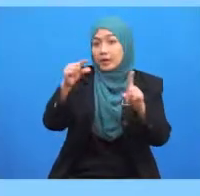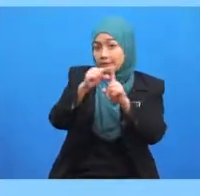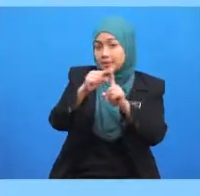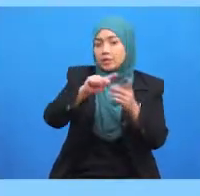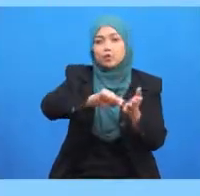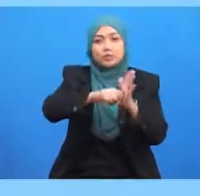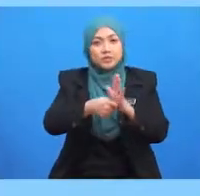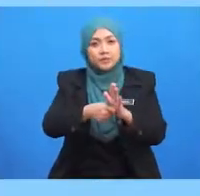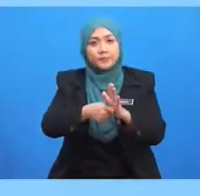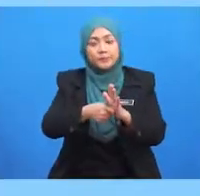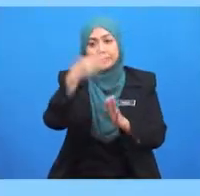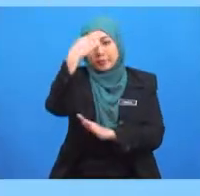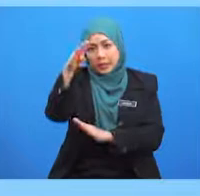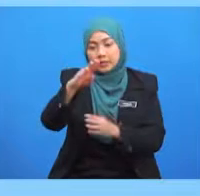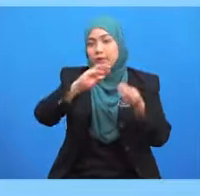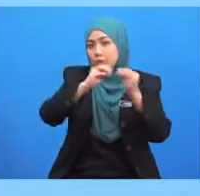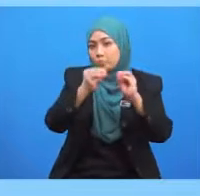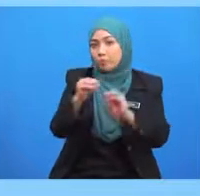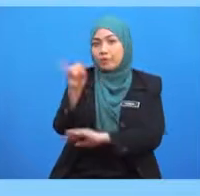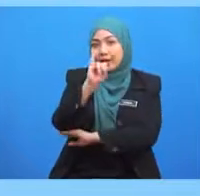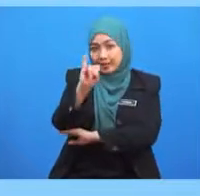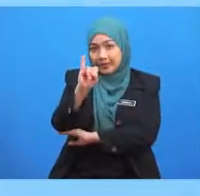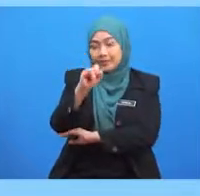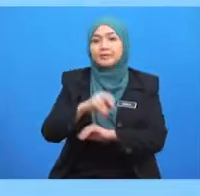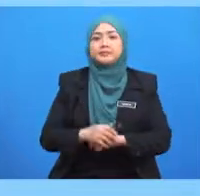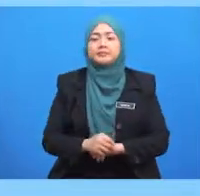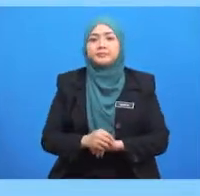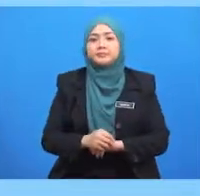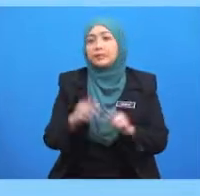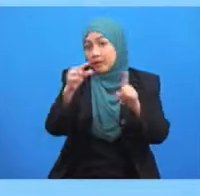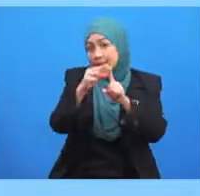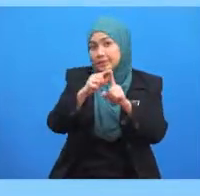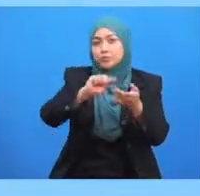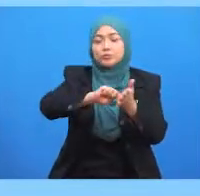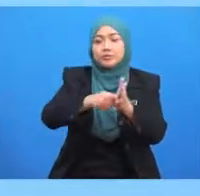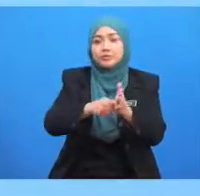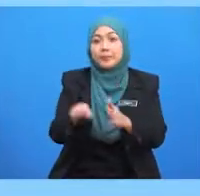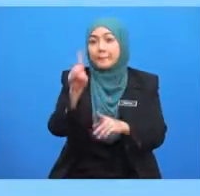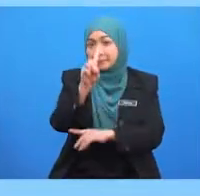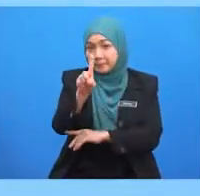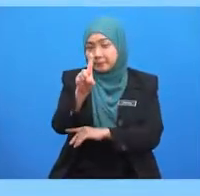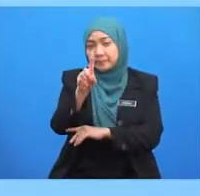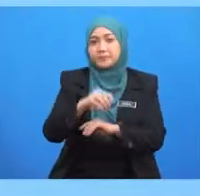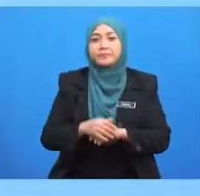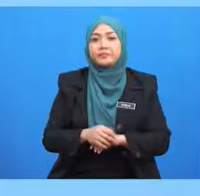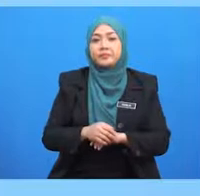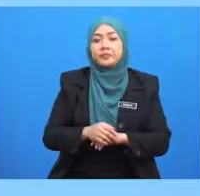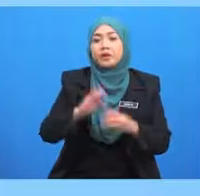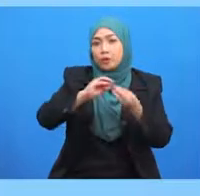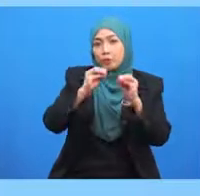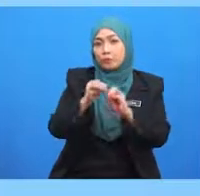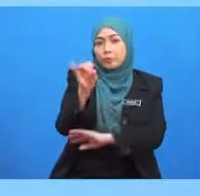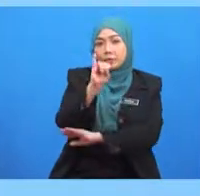Pagi Nomor indeks kata kunci yang pertama adalah nomor